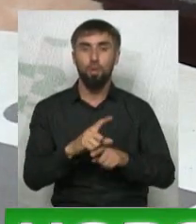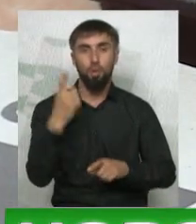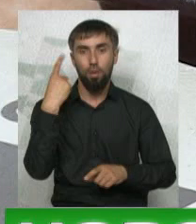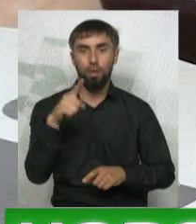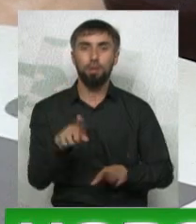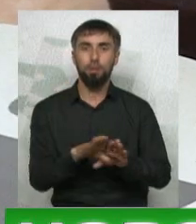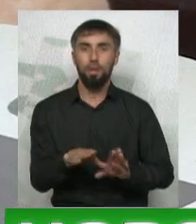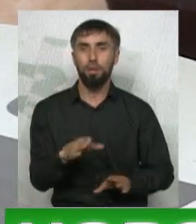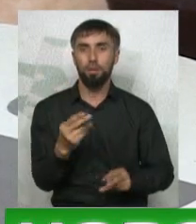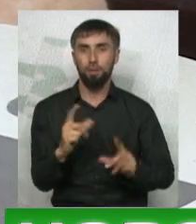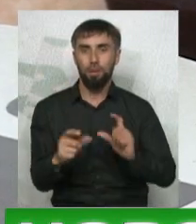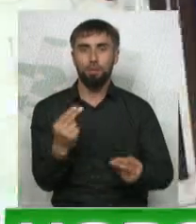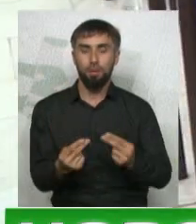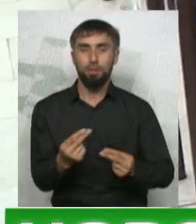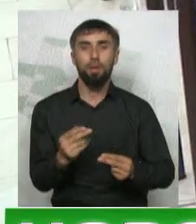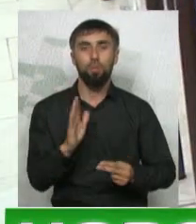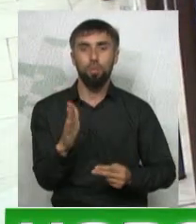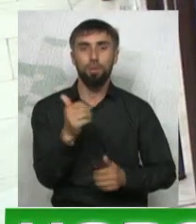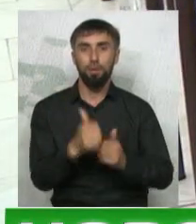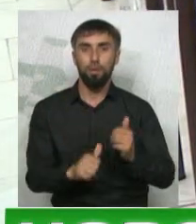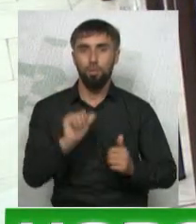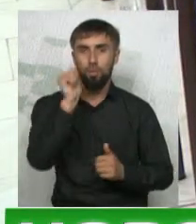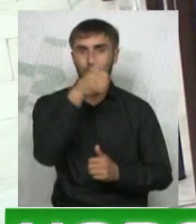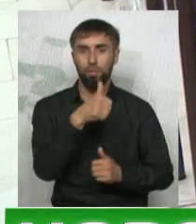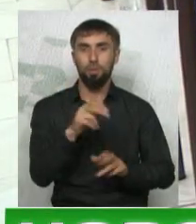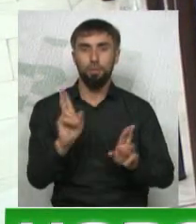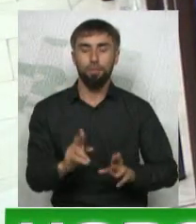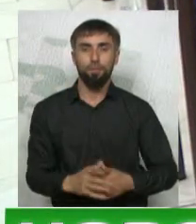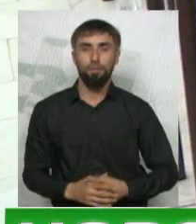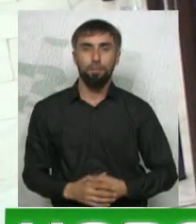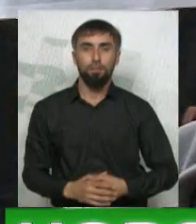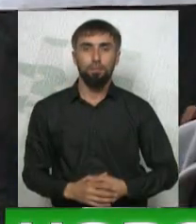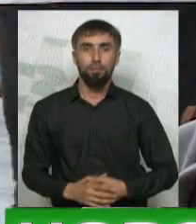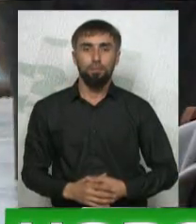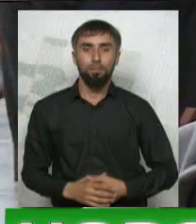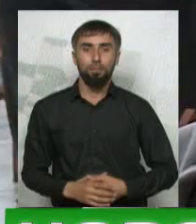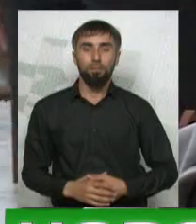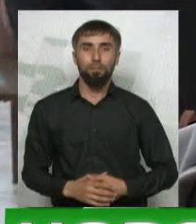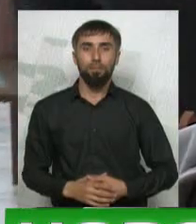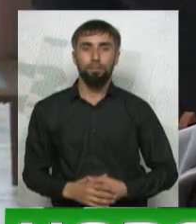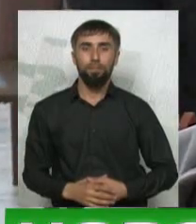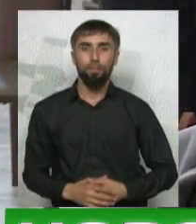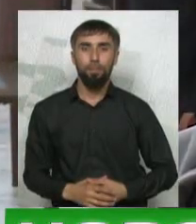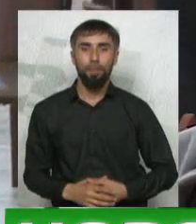организаторов, подобные шахматные игры станут ежегодной традицией. Малика Измайлова, Акрамат Досхоев, Новости 24.